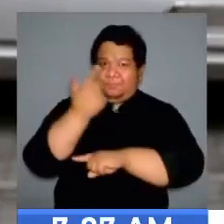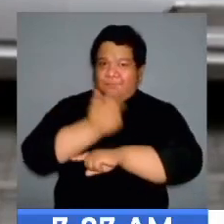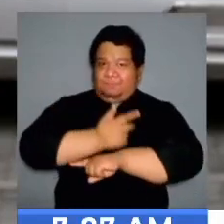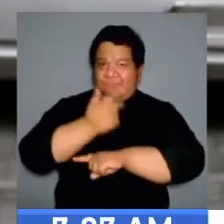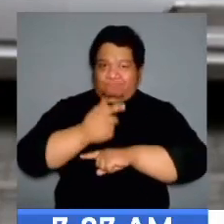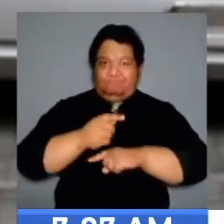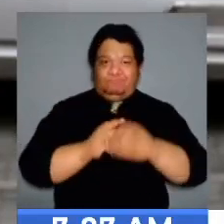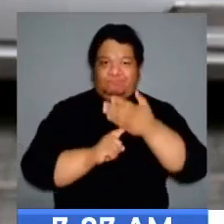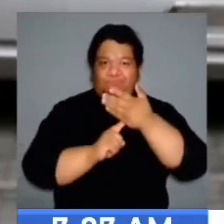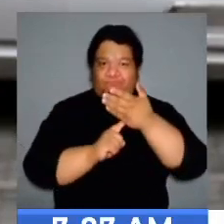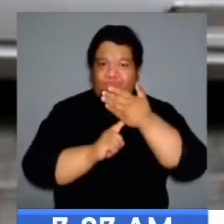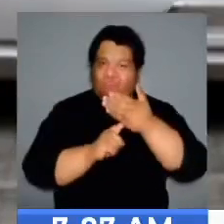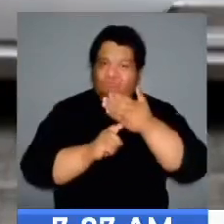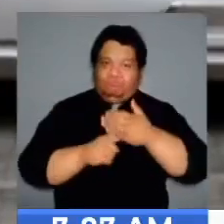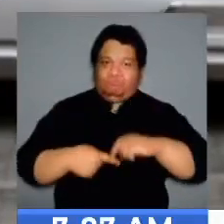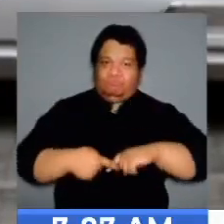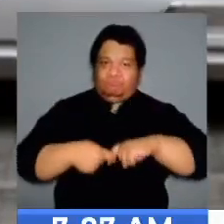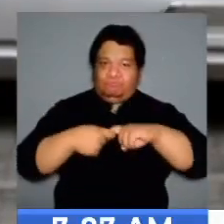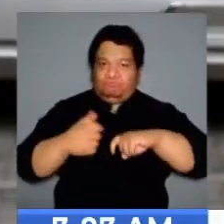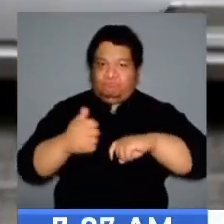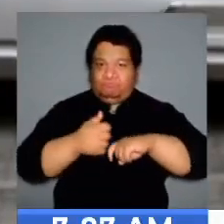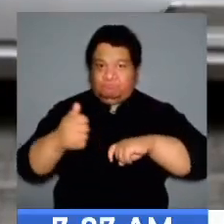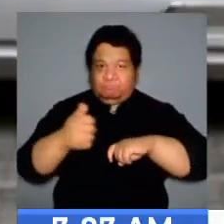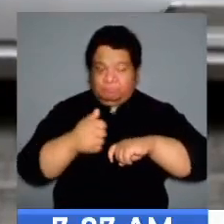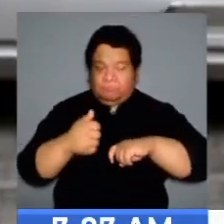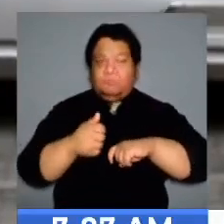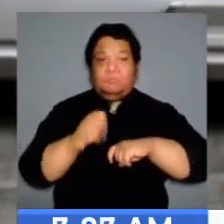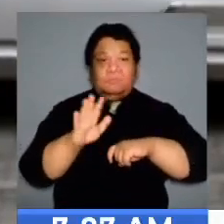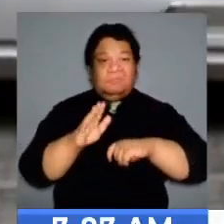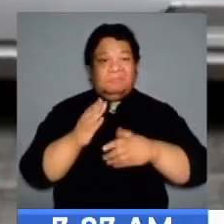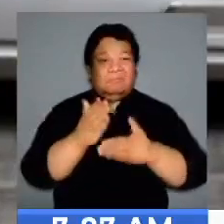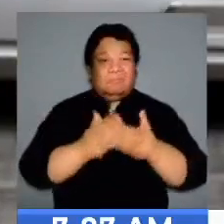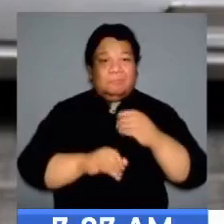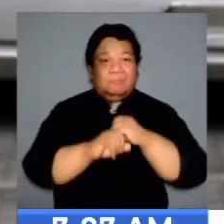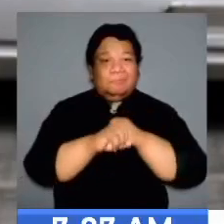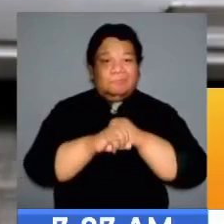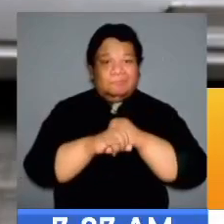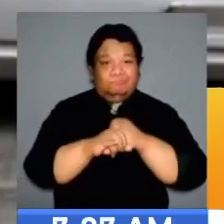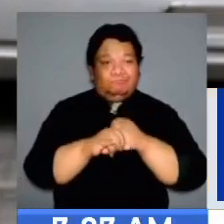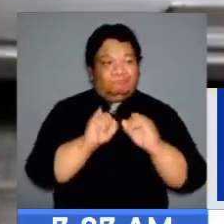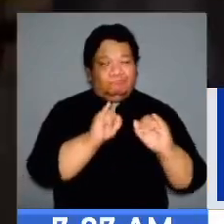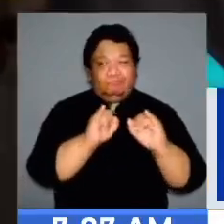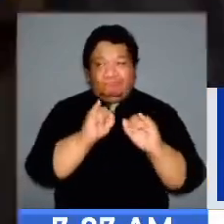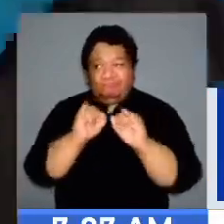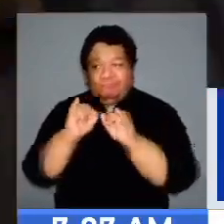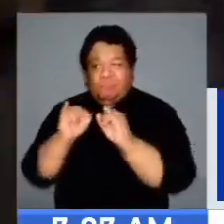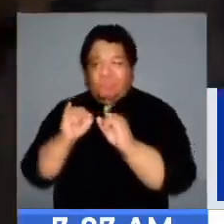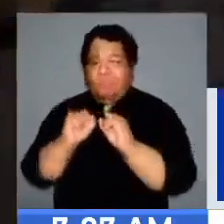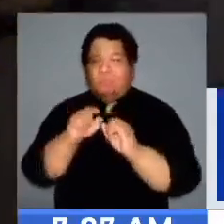na nakausap namin, hindi sila nasisiyahan sa nagiging tugon ng pamahalaan.